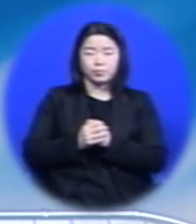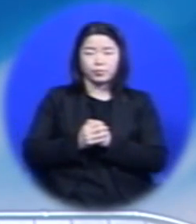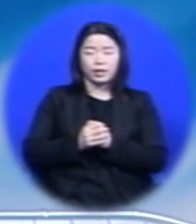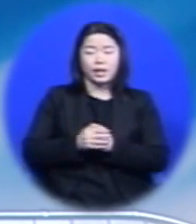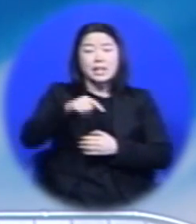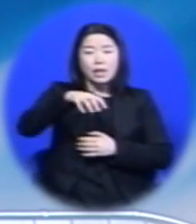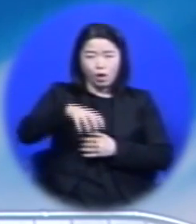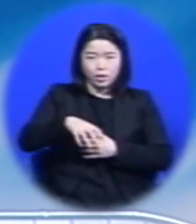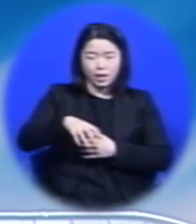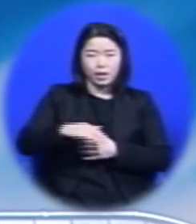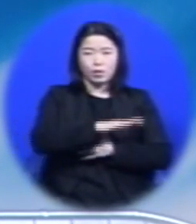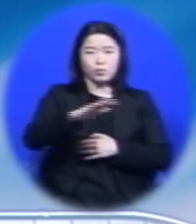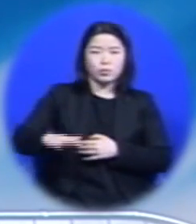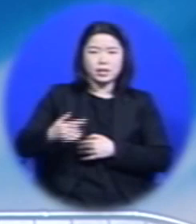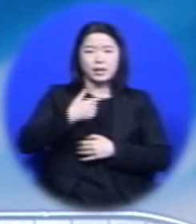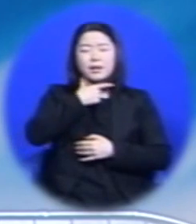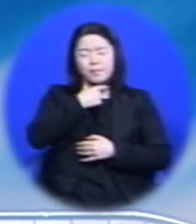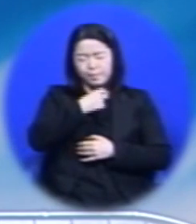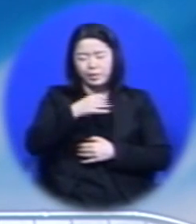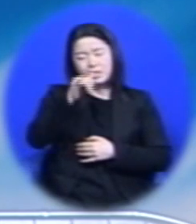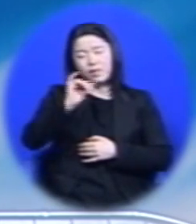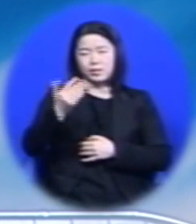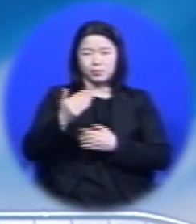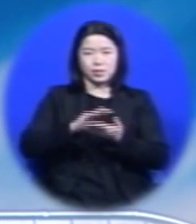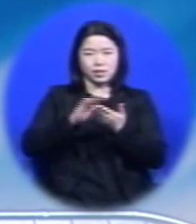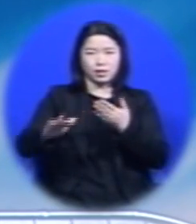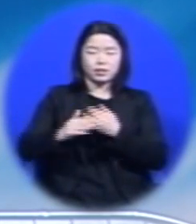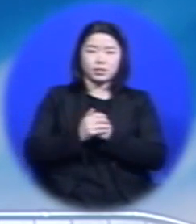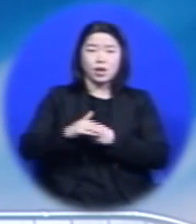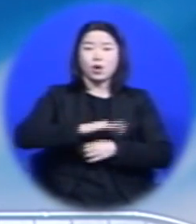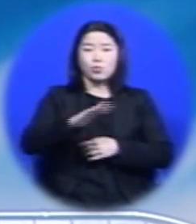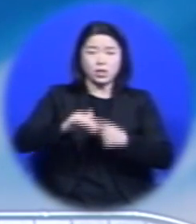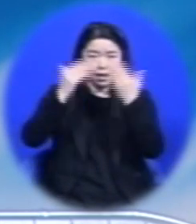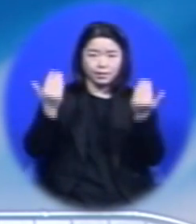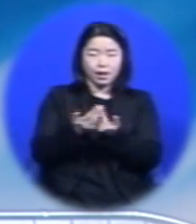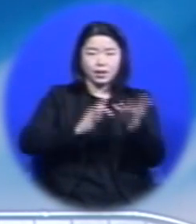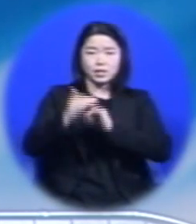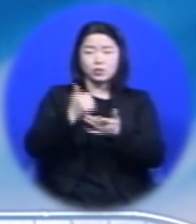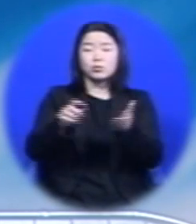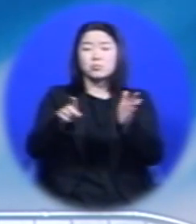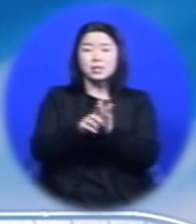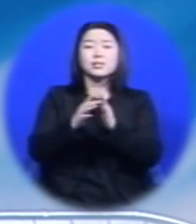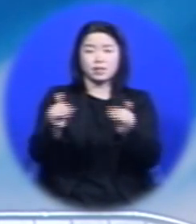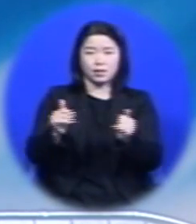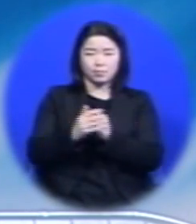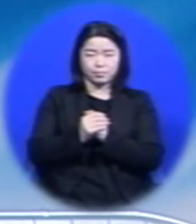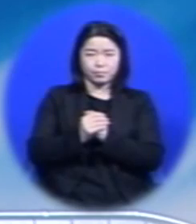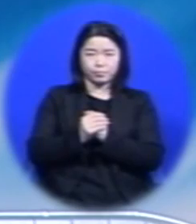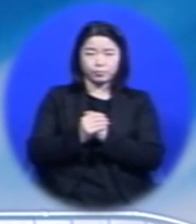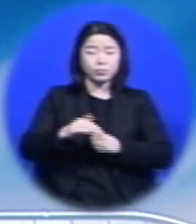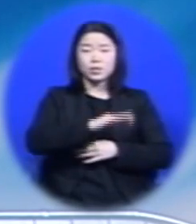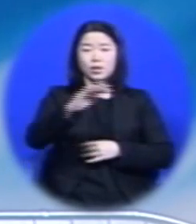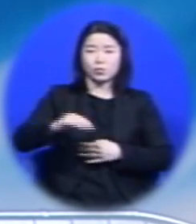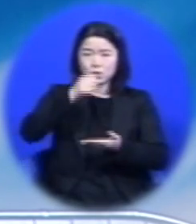여기에 우리의 갈망이 있어야 하는 겁니다 우리가 다 예수 믿은 사람 아닙니까